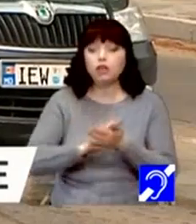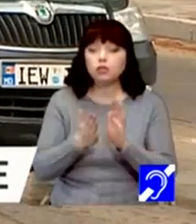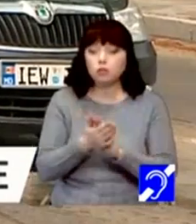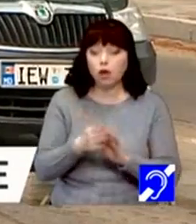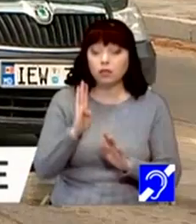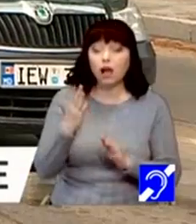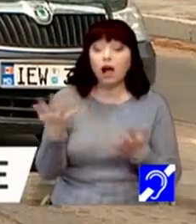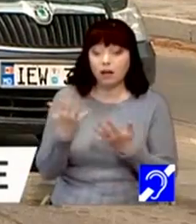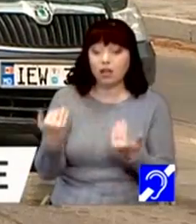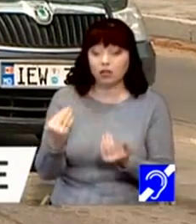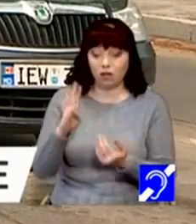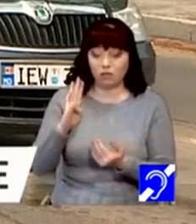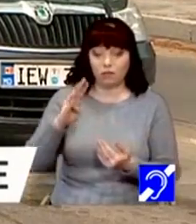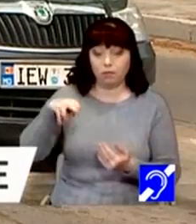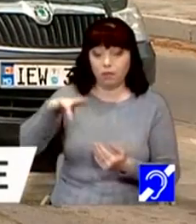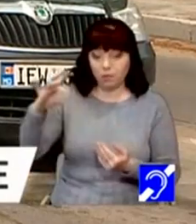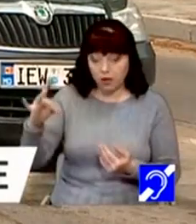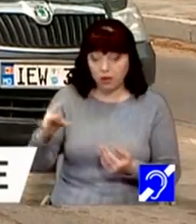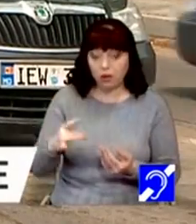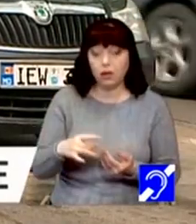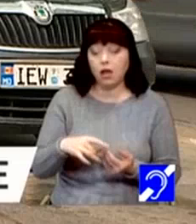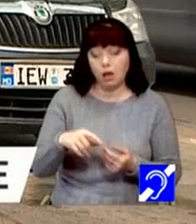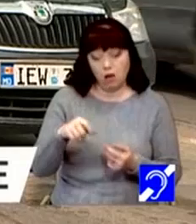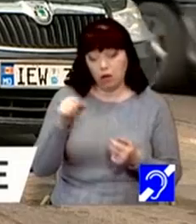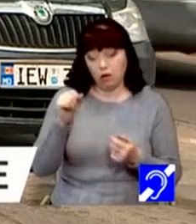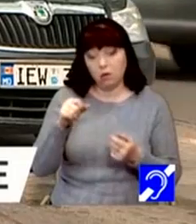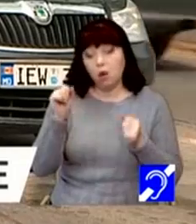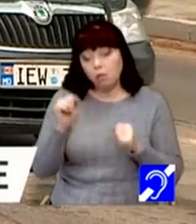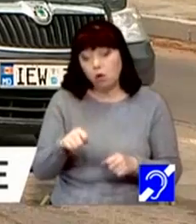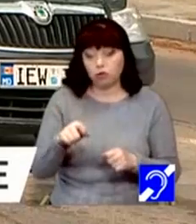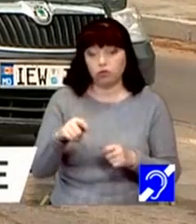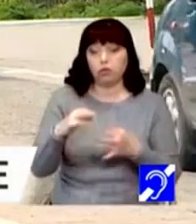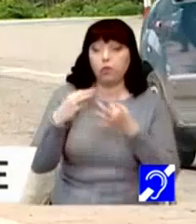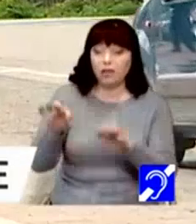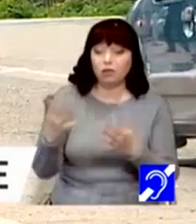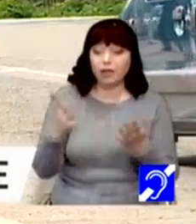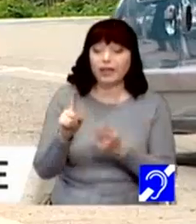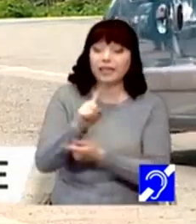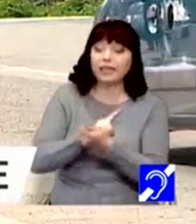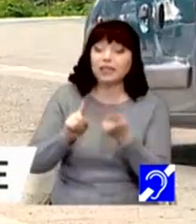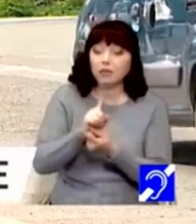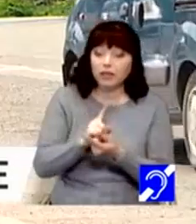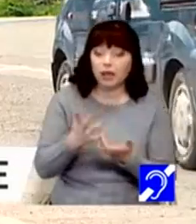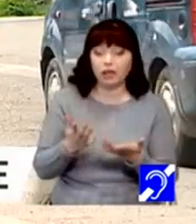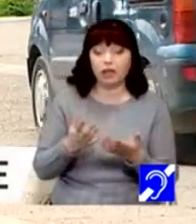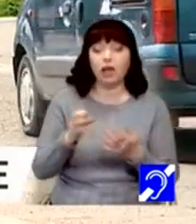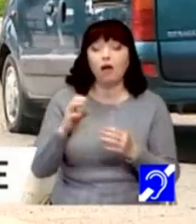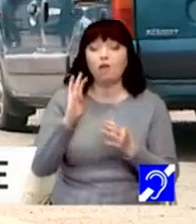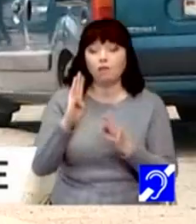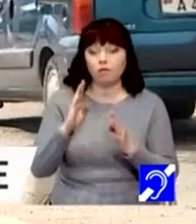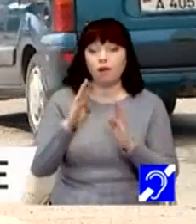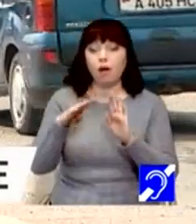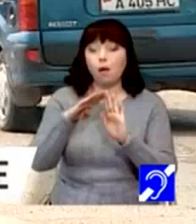strigi sphynx Ciao careva schimbări în modalitatea nu merge Nu merge